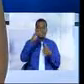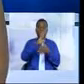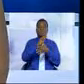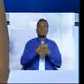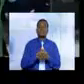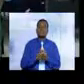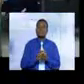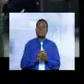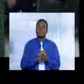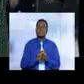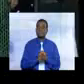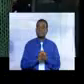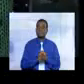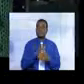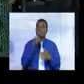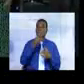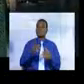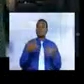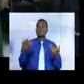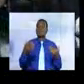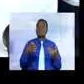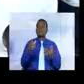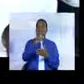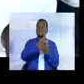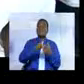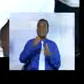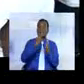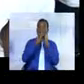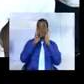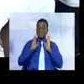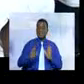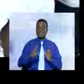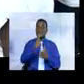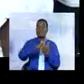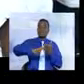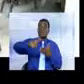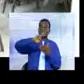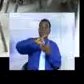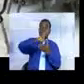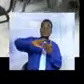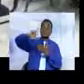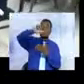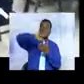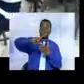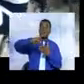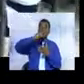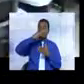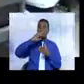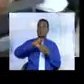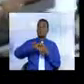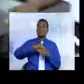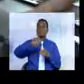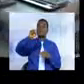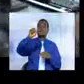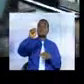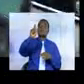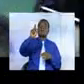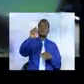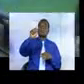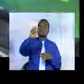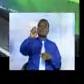Djarasouba. Ils ont désormais le loisir de s'ouvrir sur le monde via Internet. Les élèves du lycée moderne de Sakassou ont